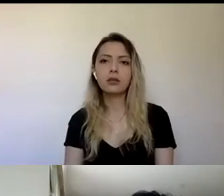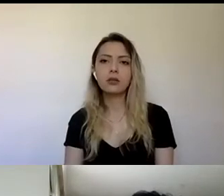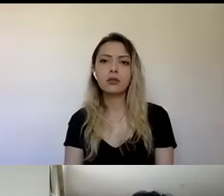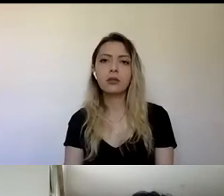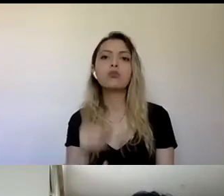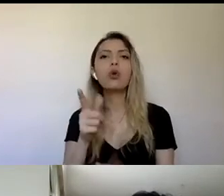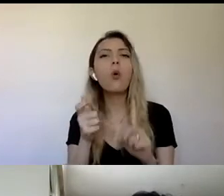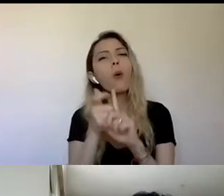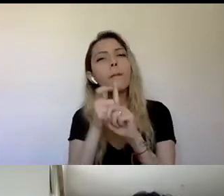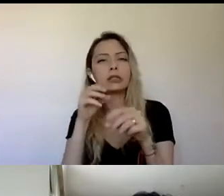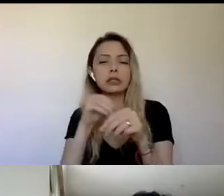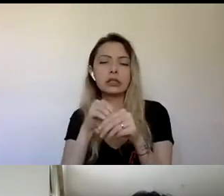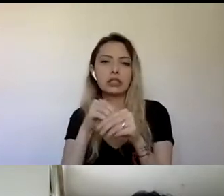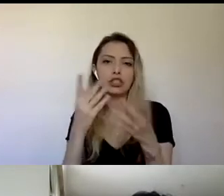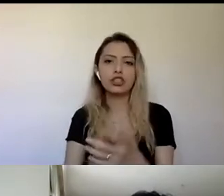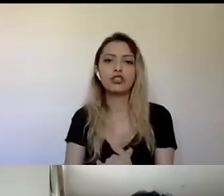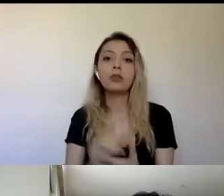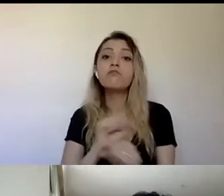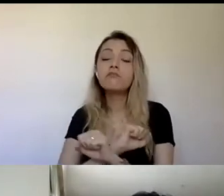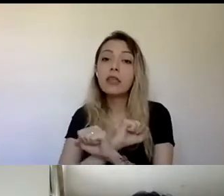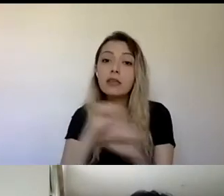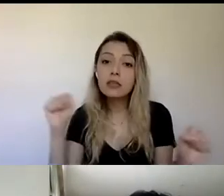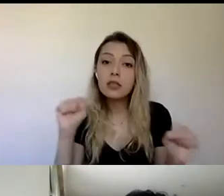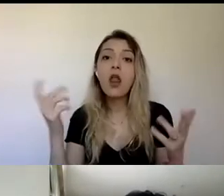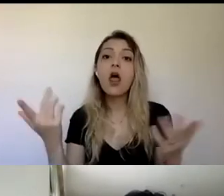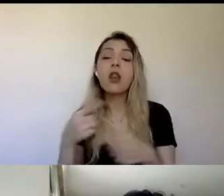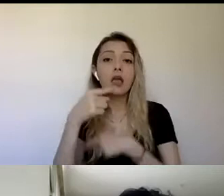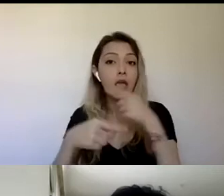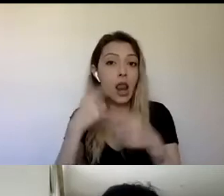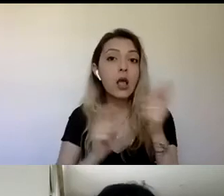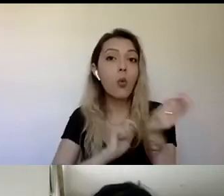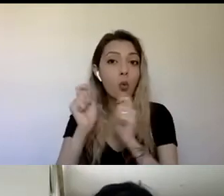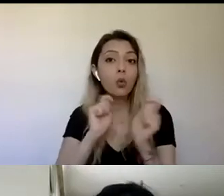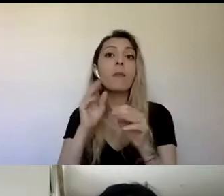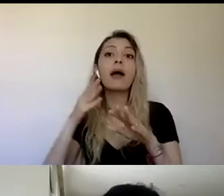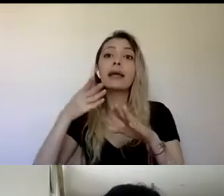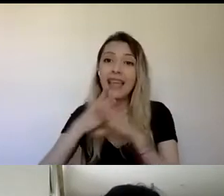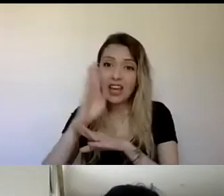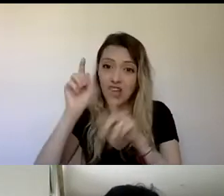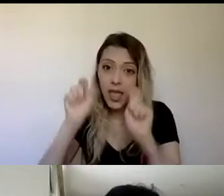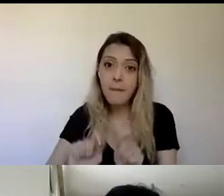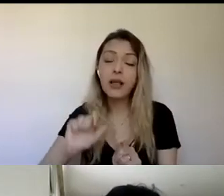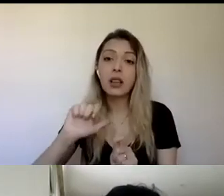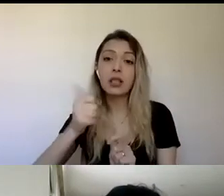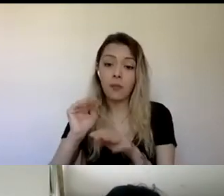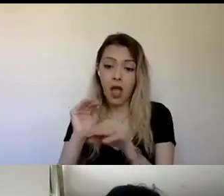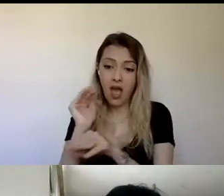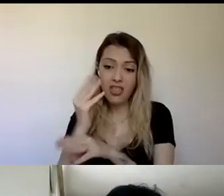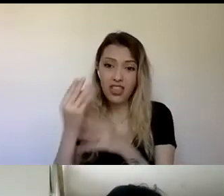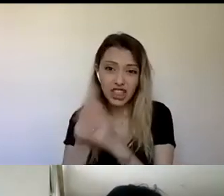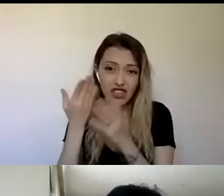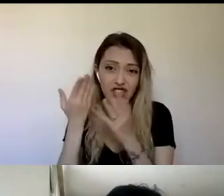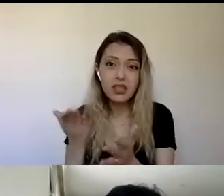ve zararlı geleneksel uygulamaların hayata geçtiğinde bunun içerisinde ne